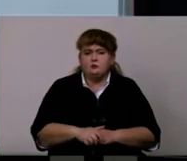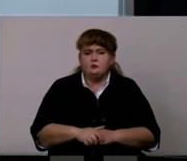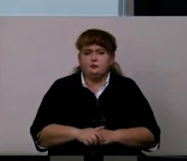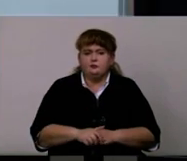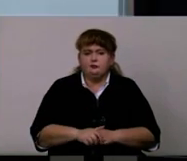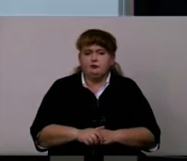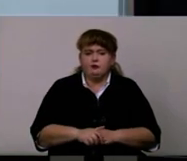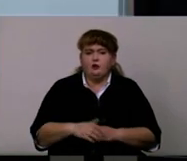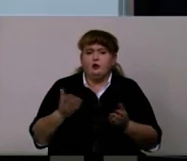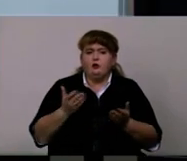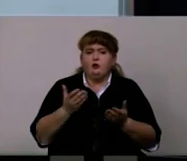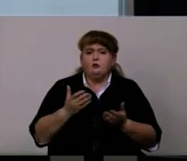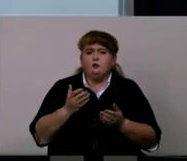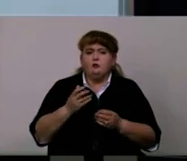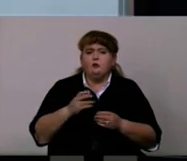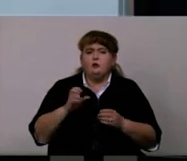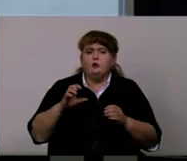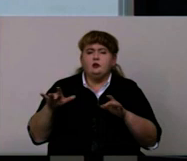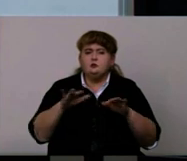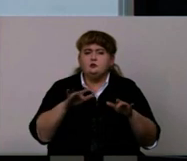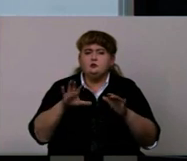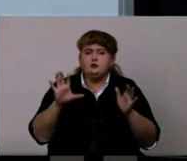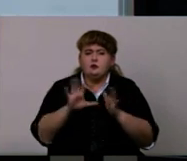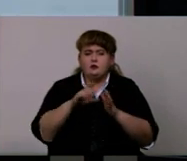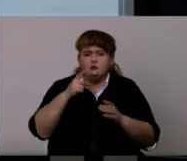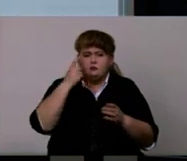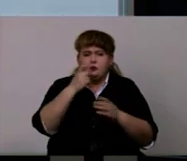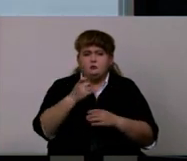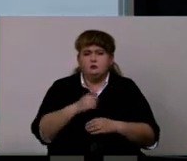Значит, какую кинетическую энергию при этом ему сообщили?